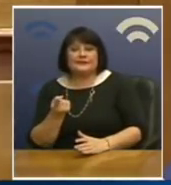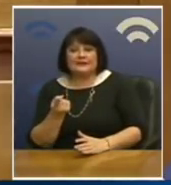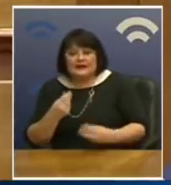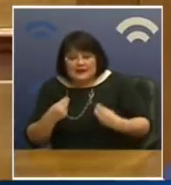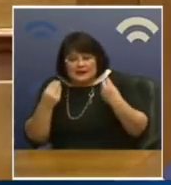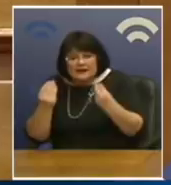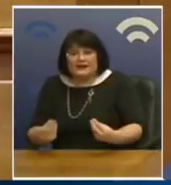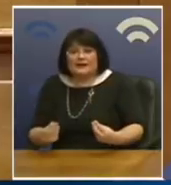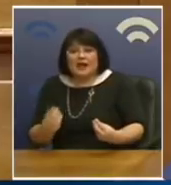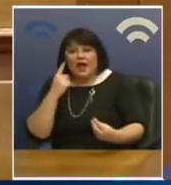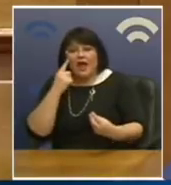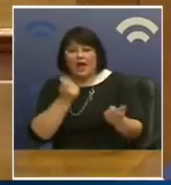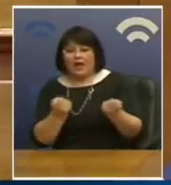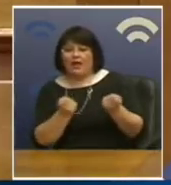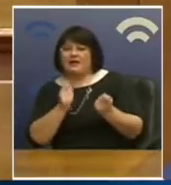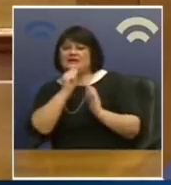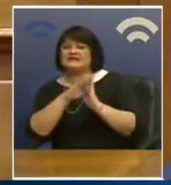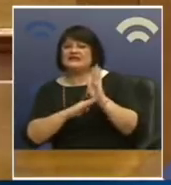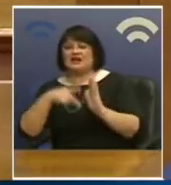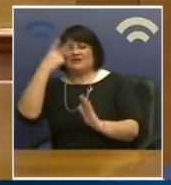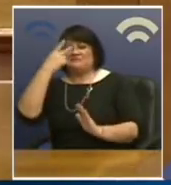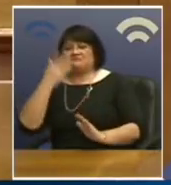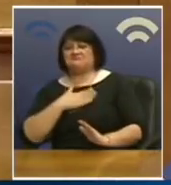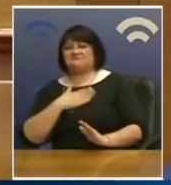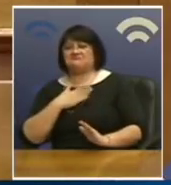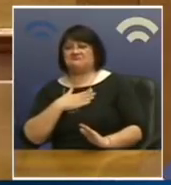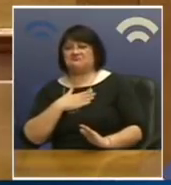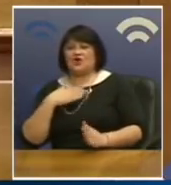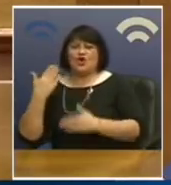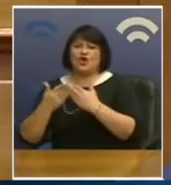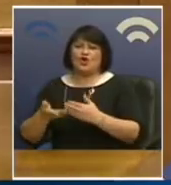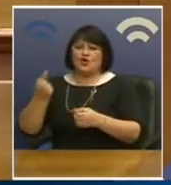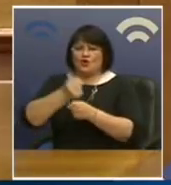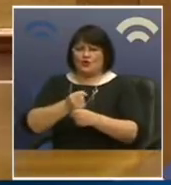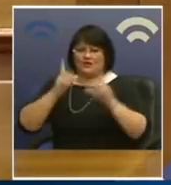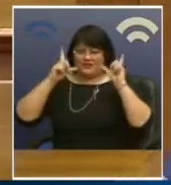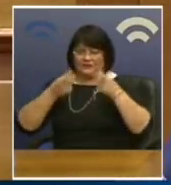πολιτικές δυνάμεις που το μονοπόλησαν από τη μεταπολίτευση και μετά.